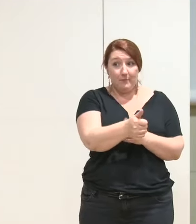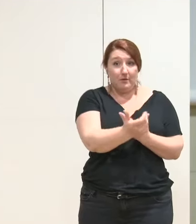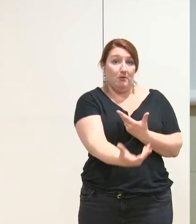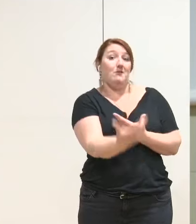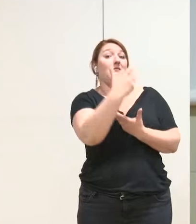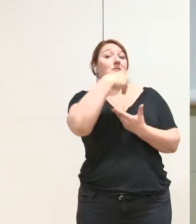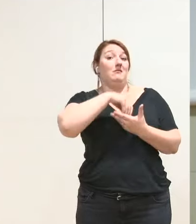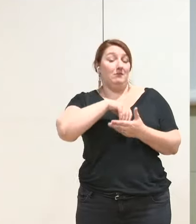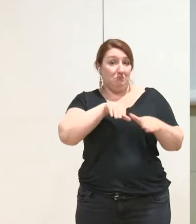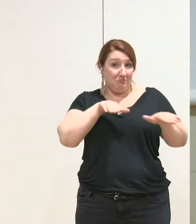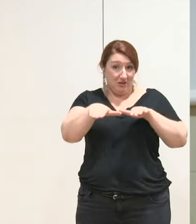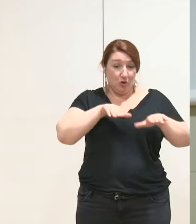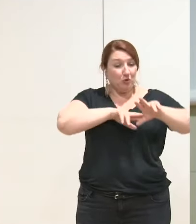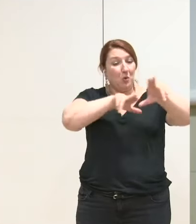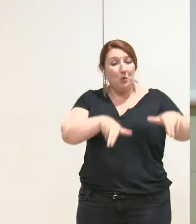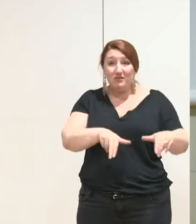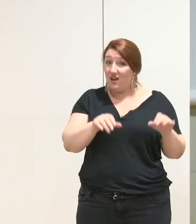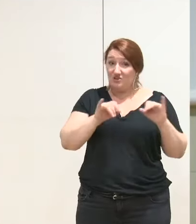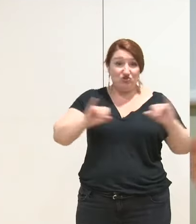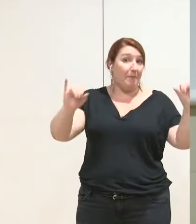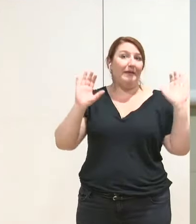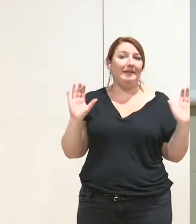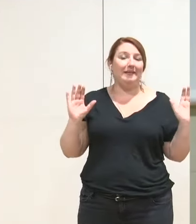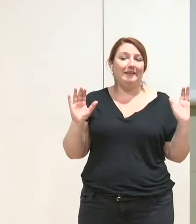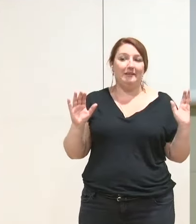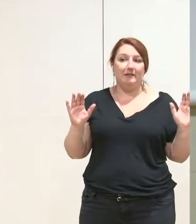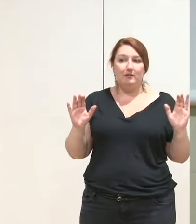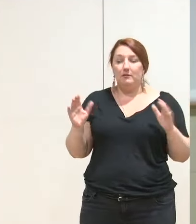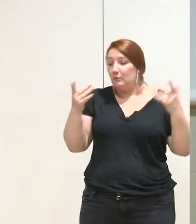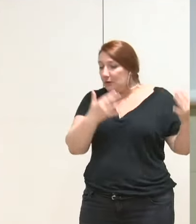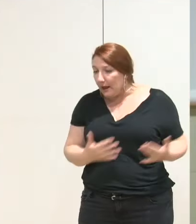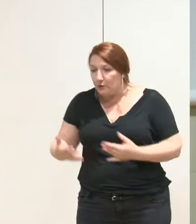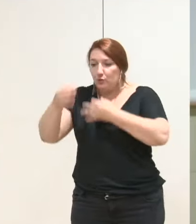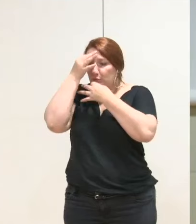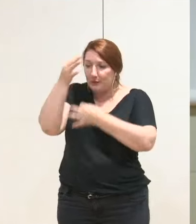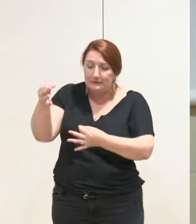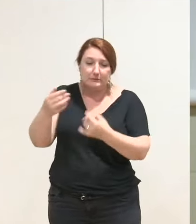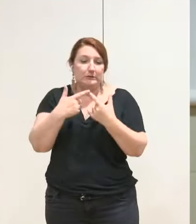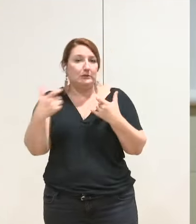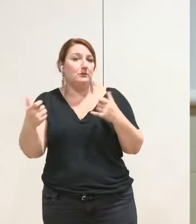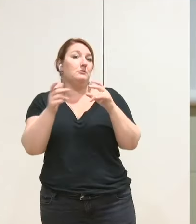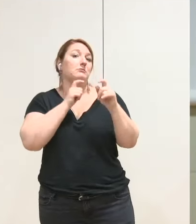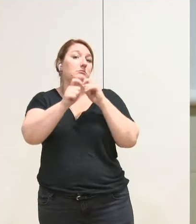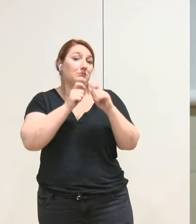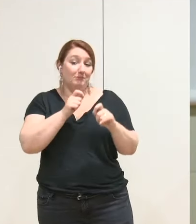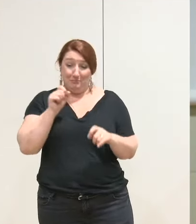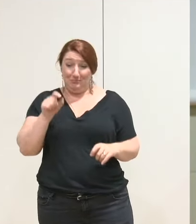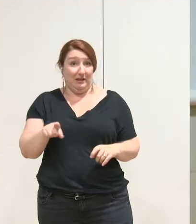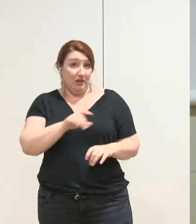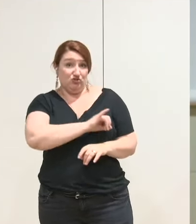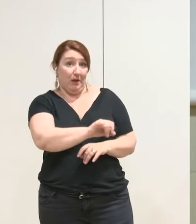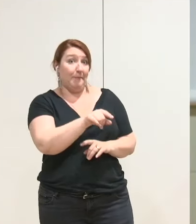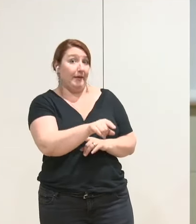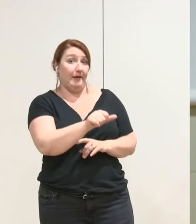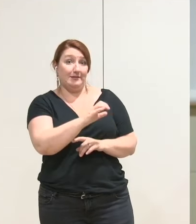dans ce type de contractualisation fondé sur un calcul bien précis dont on a déjà parlé elles ont